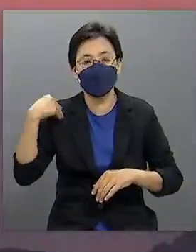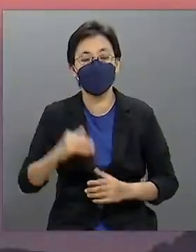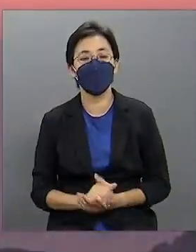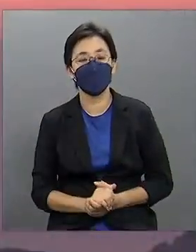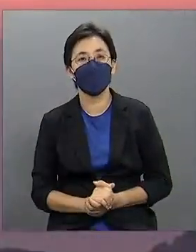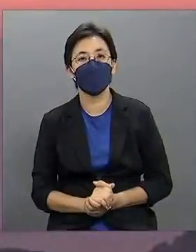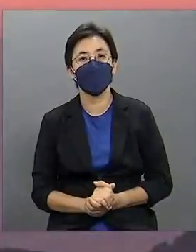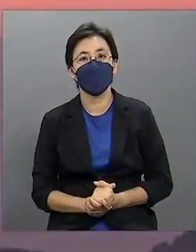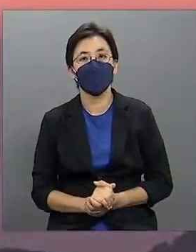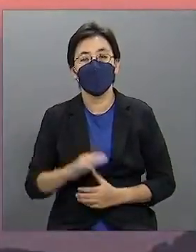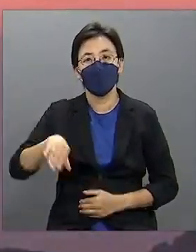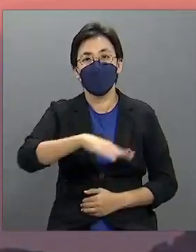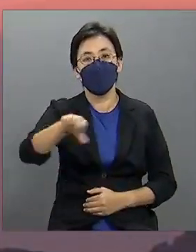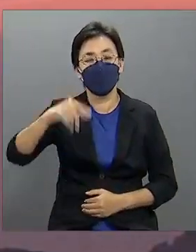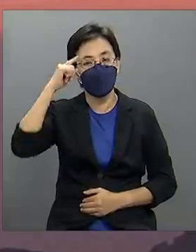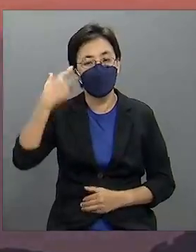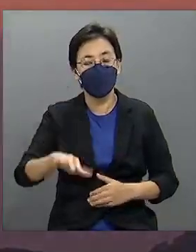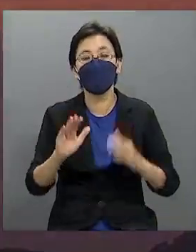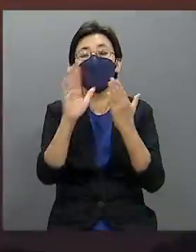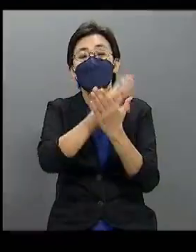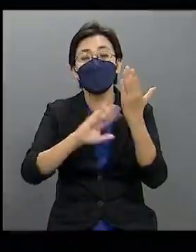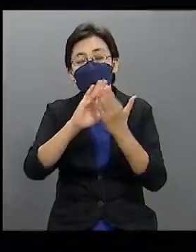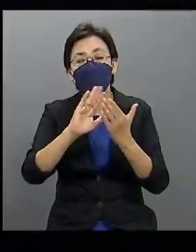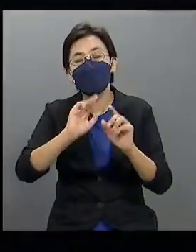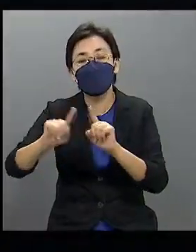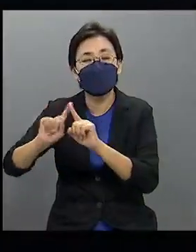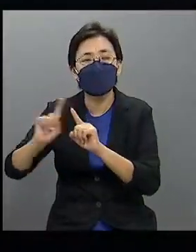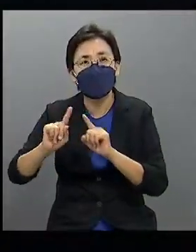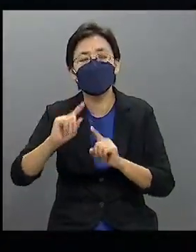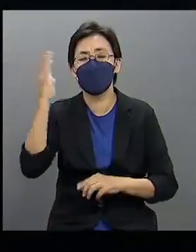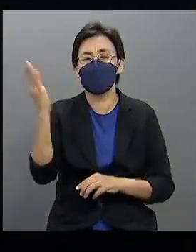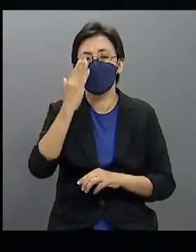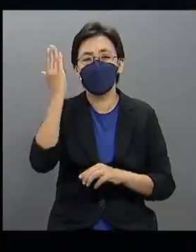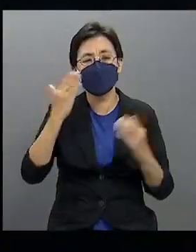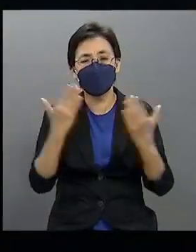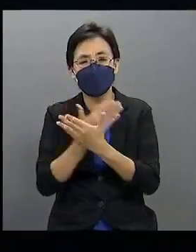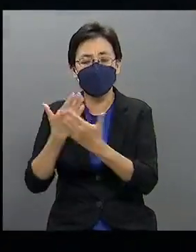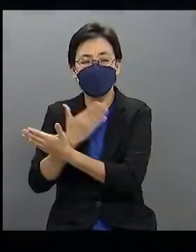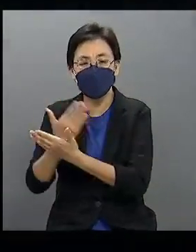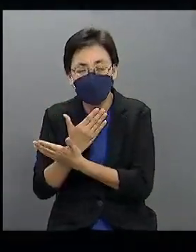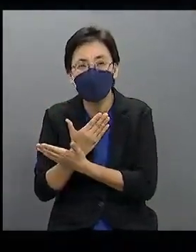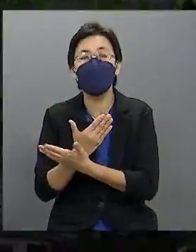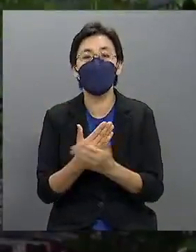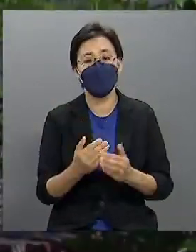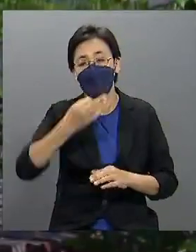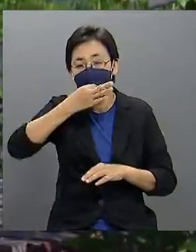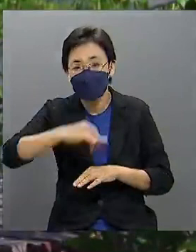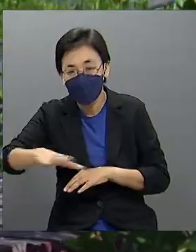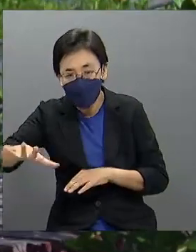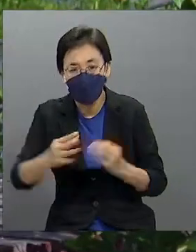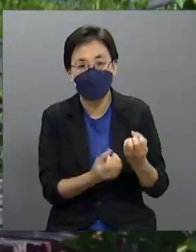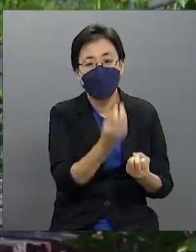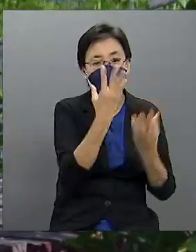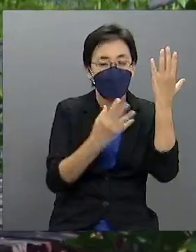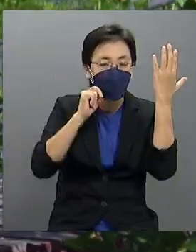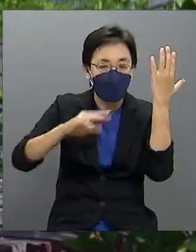เนองด้สภาพอากาศที่เปลยนแปลงน้านอนว่ายอมส่งภนกระทบต่อสมดุลของระบบนิเวทปลาชายเลนอย่างหกเลยงไม่ได้และรู้ซู่ไ